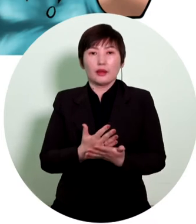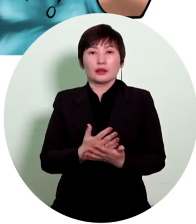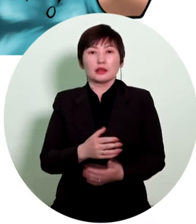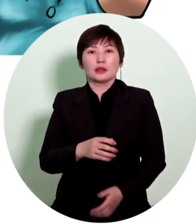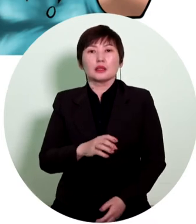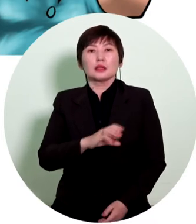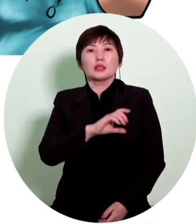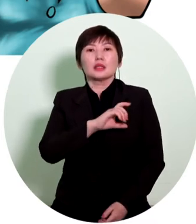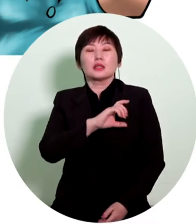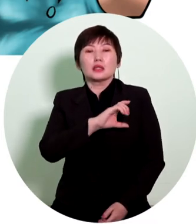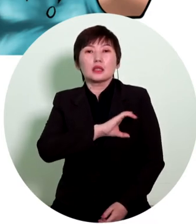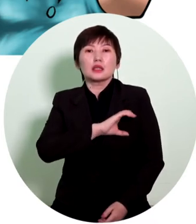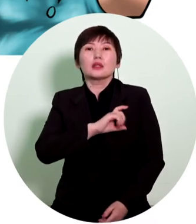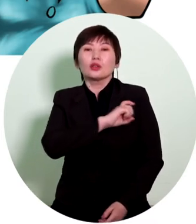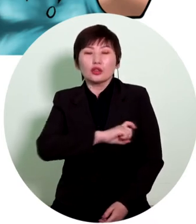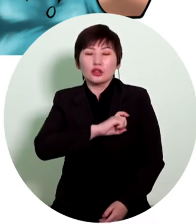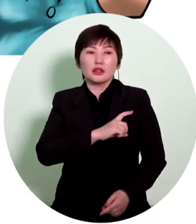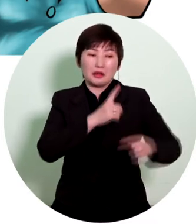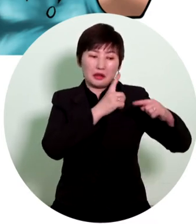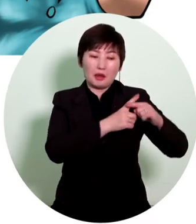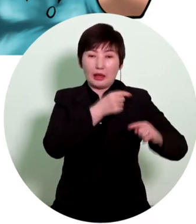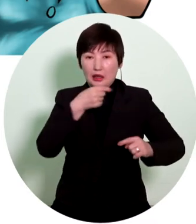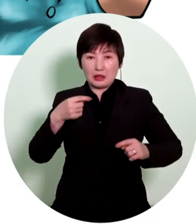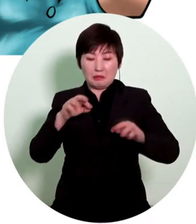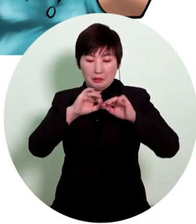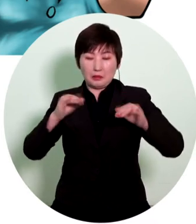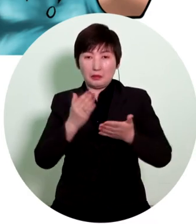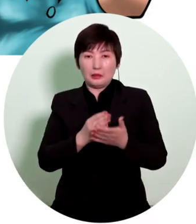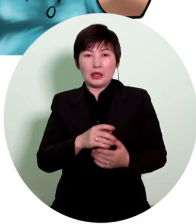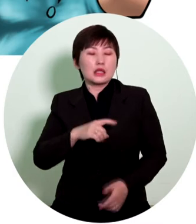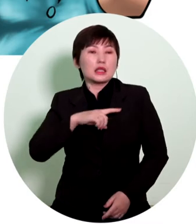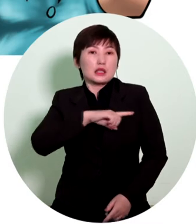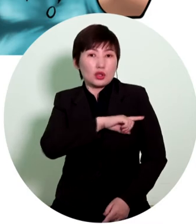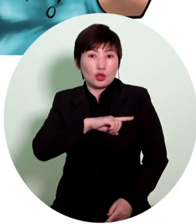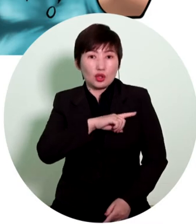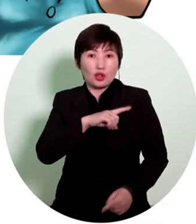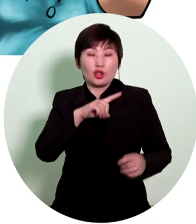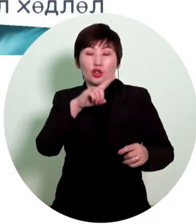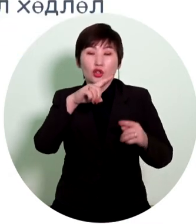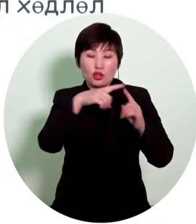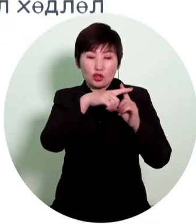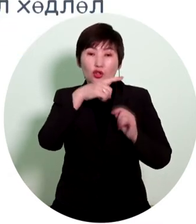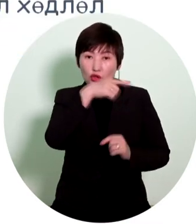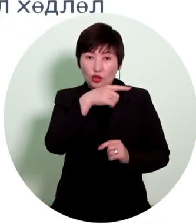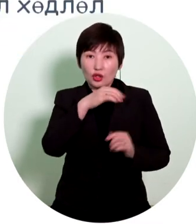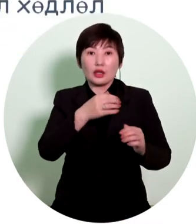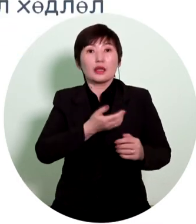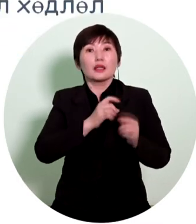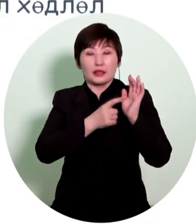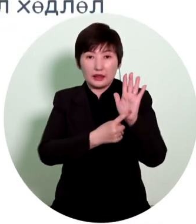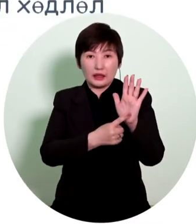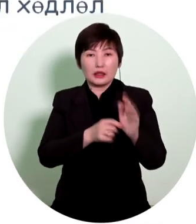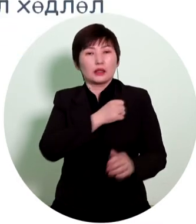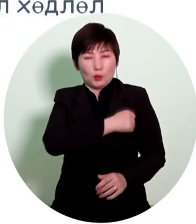сэтгэл хөдлөлийг сөрөг эр гэж хоёр хуваадаг бол сөрөг сэтгэл хөдлийн илэрхийлэл бол уур байдаг. Тэгвэл бидний бие